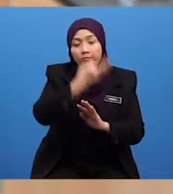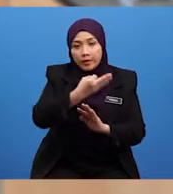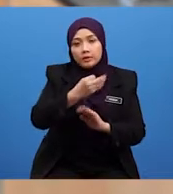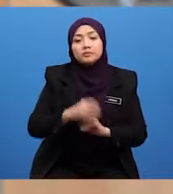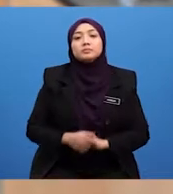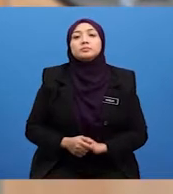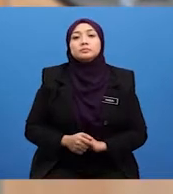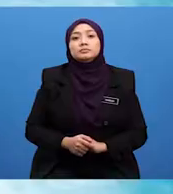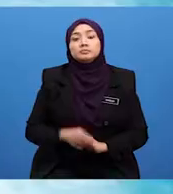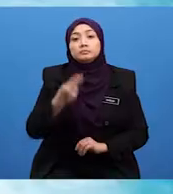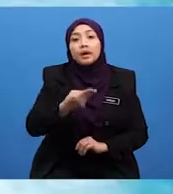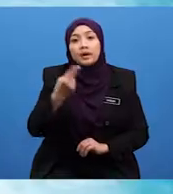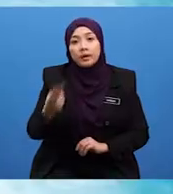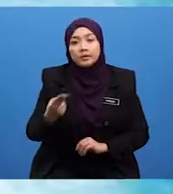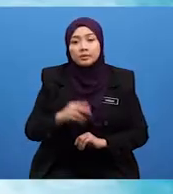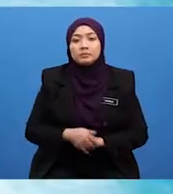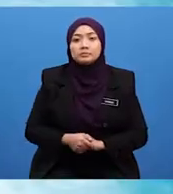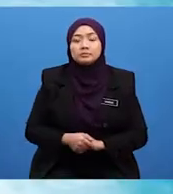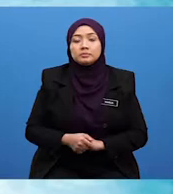kimia bahan.